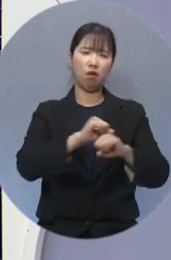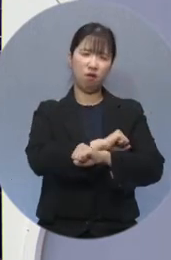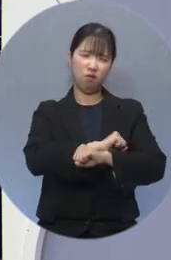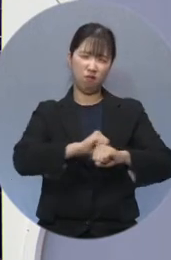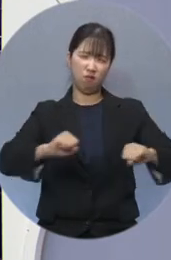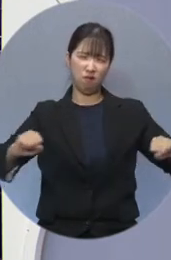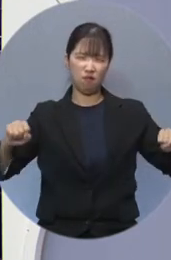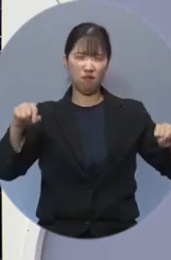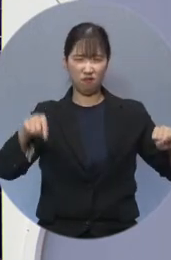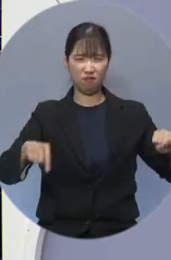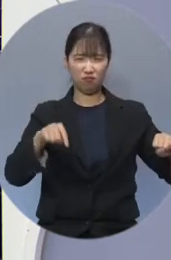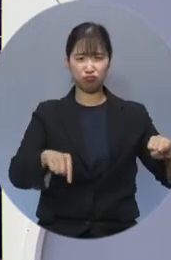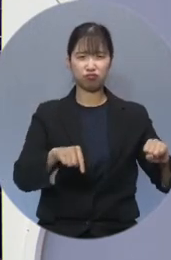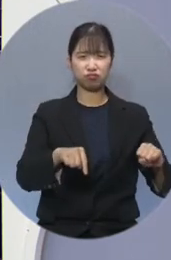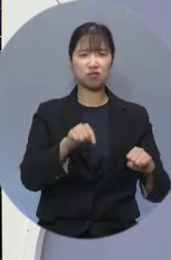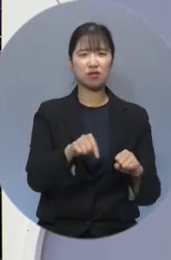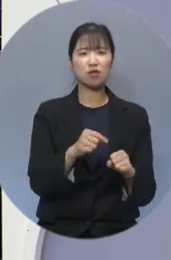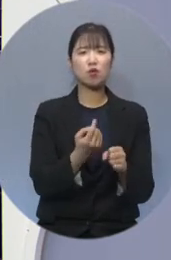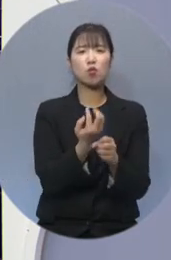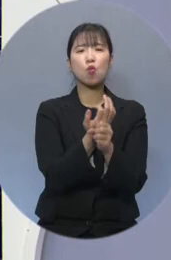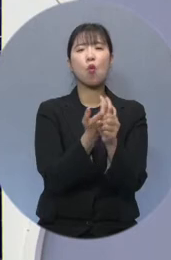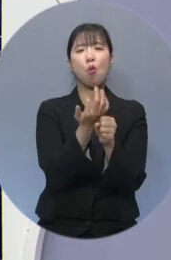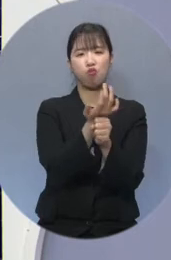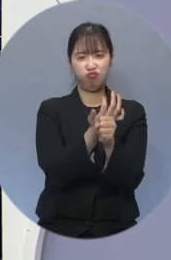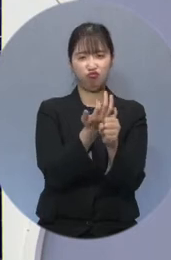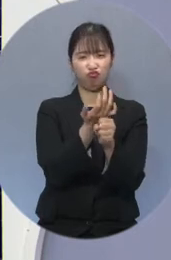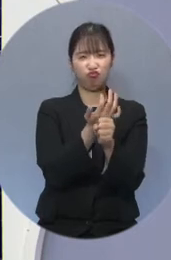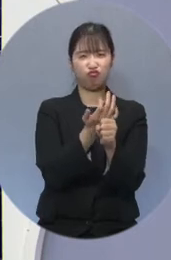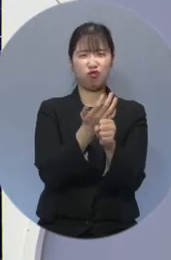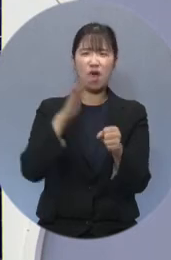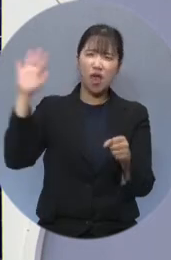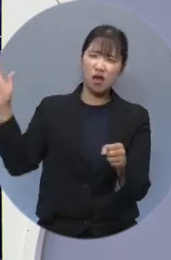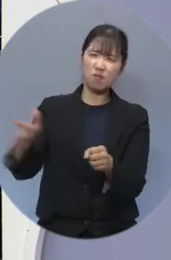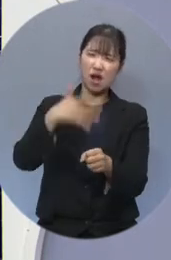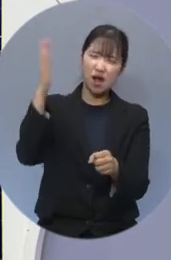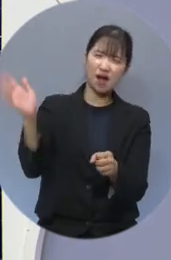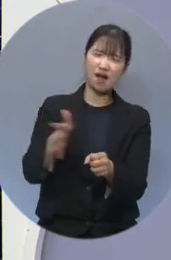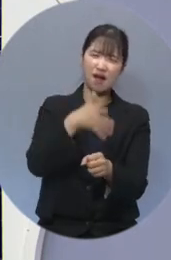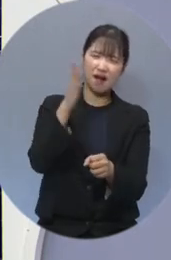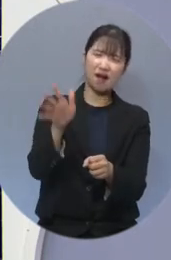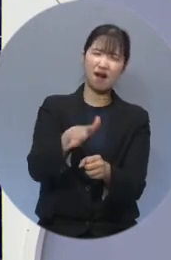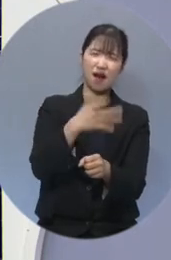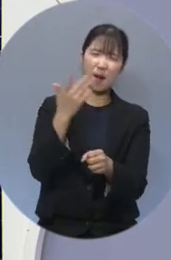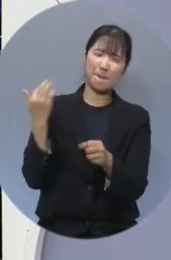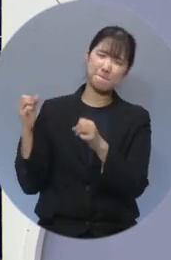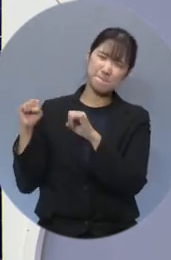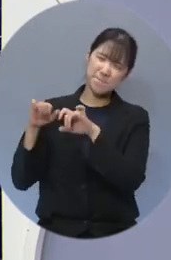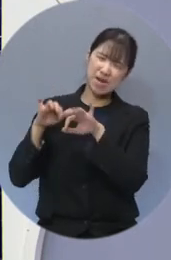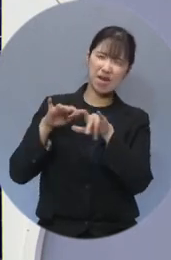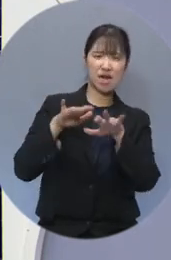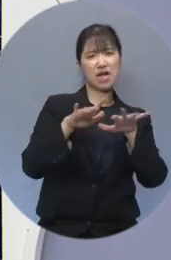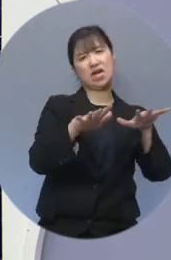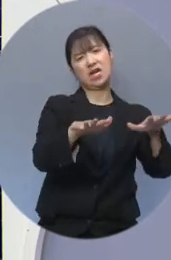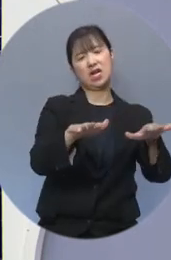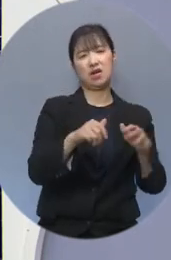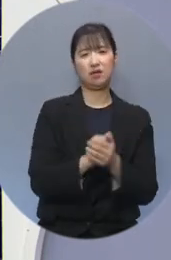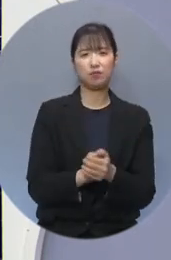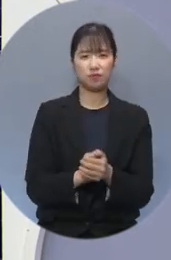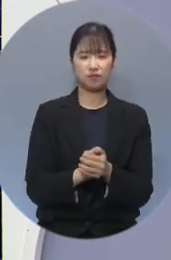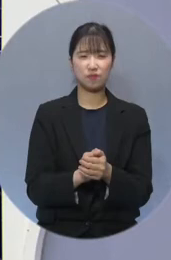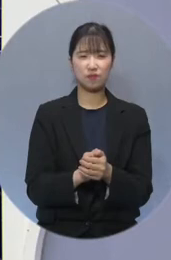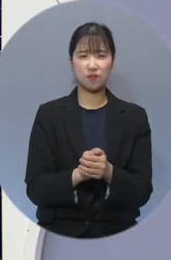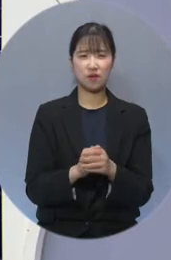굿땅에서 이렇게 켜놓은 촛불이 강풍을 타고 번져온 건데요. 고성은